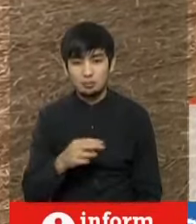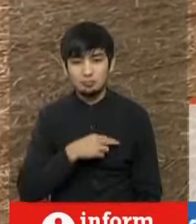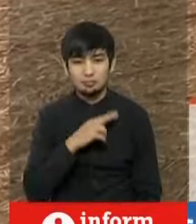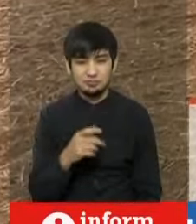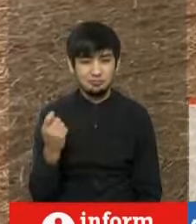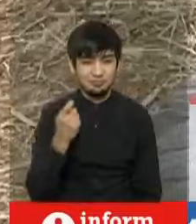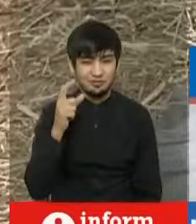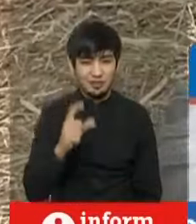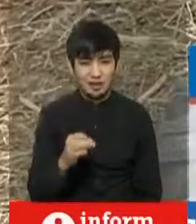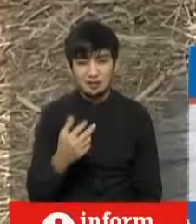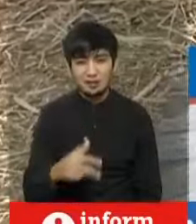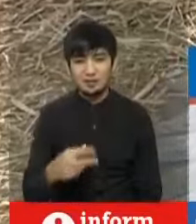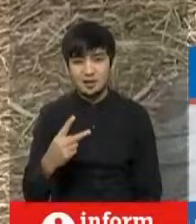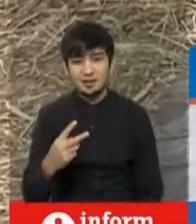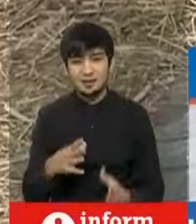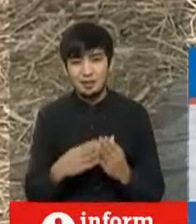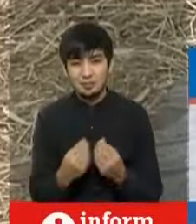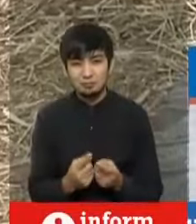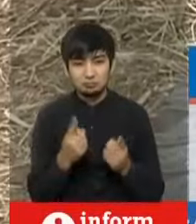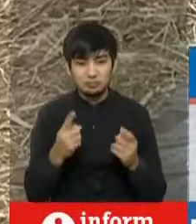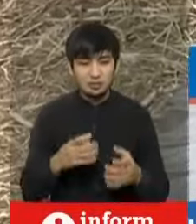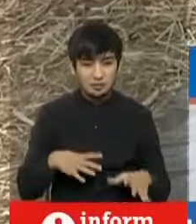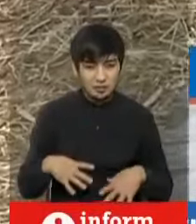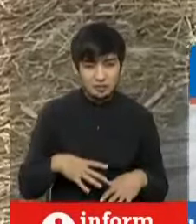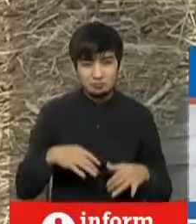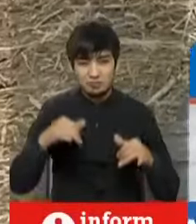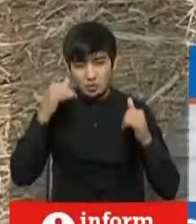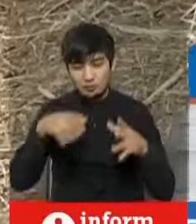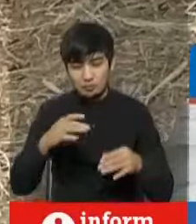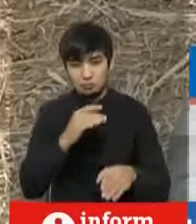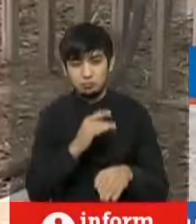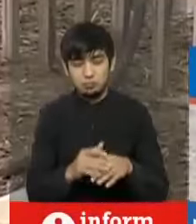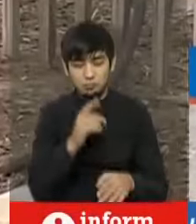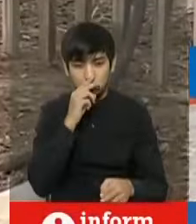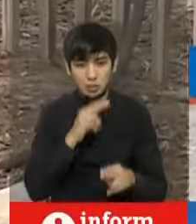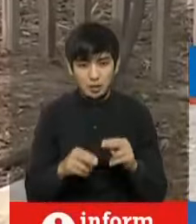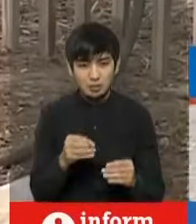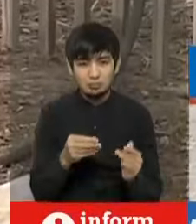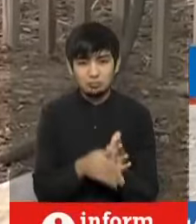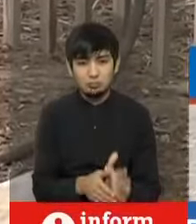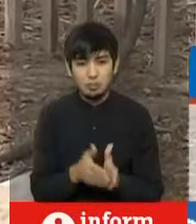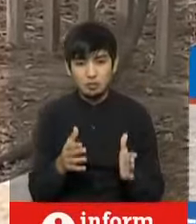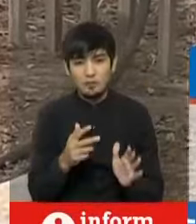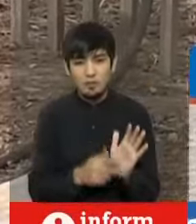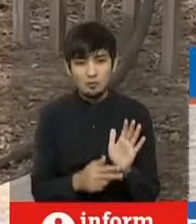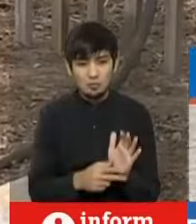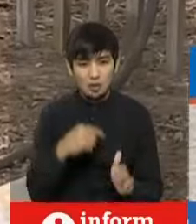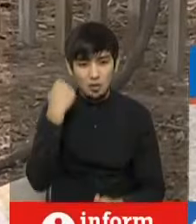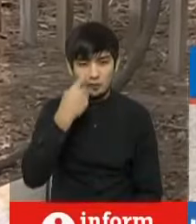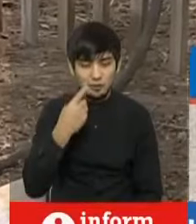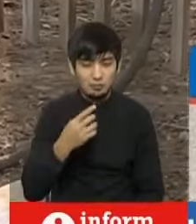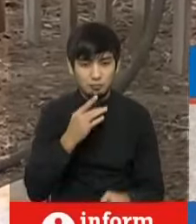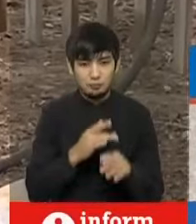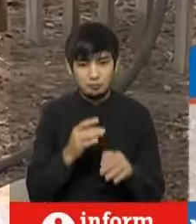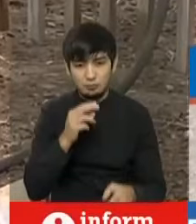кейін 32 отбасының ірі қарасы ешкі қойы жоғалған. Шығынға жұрағандардың арасында 80 бас малынан айырылғандар да